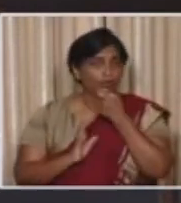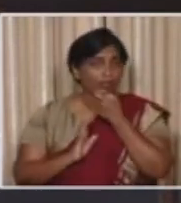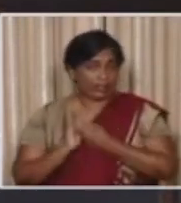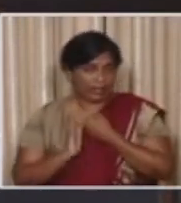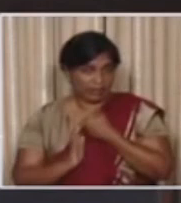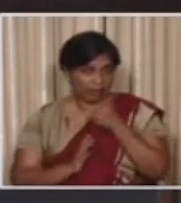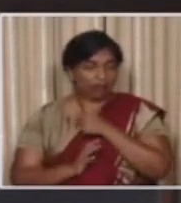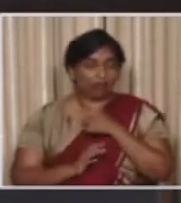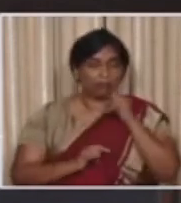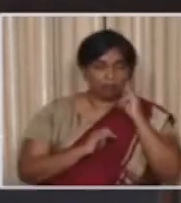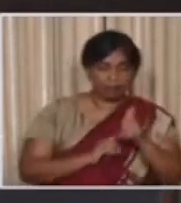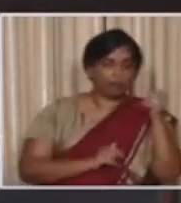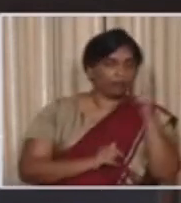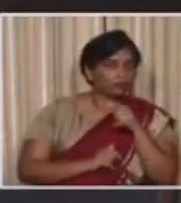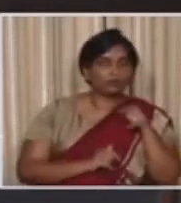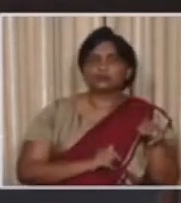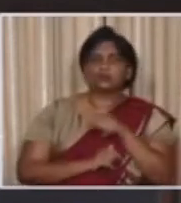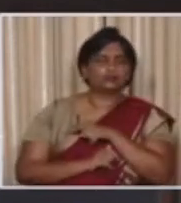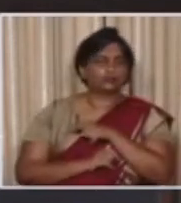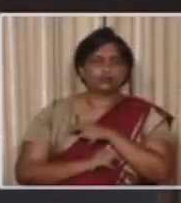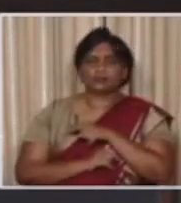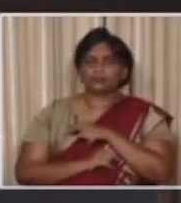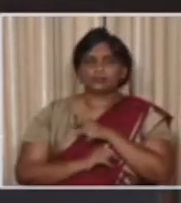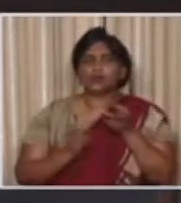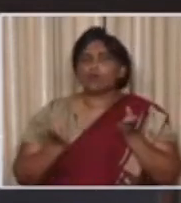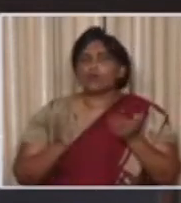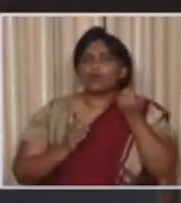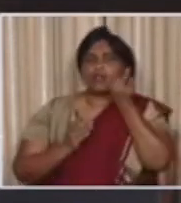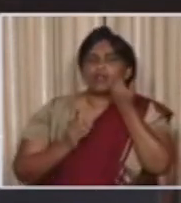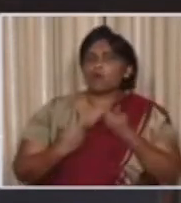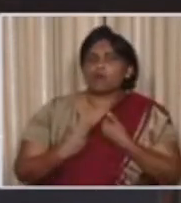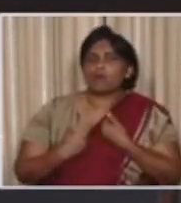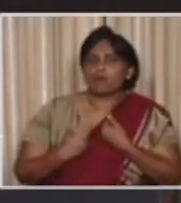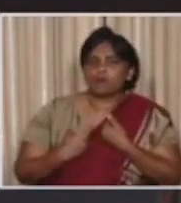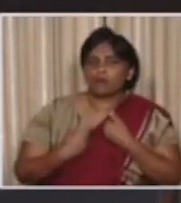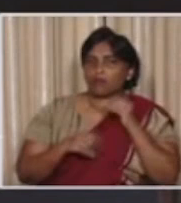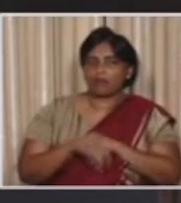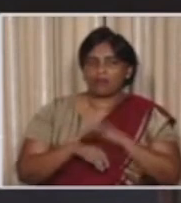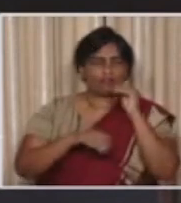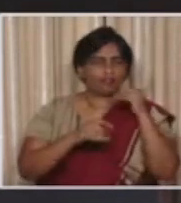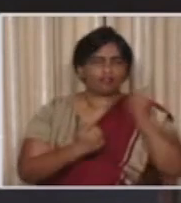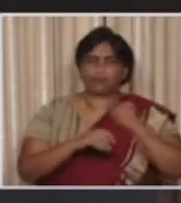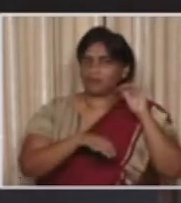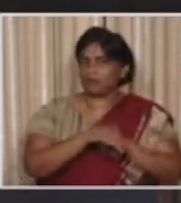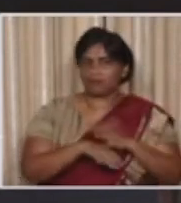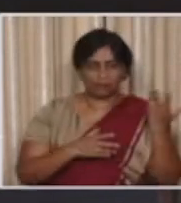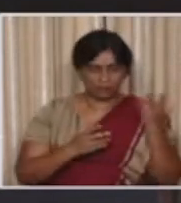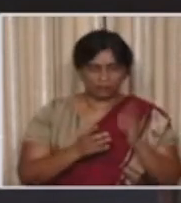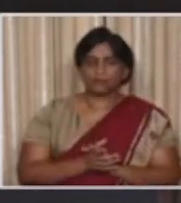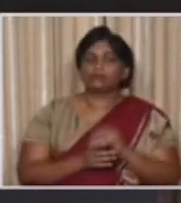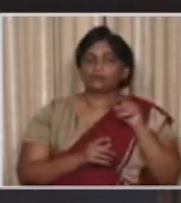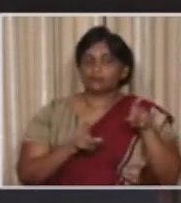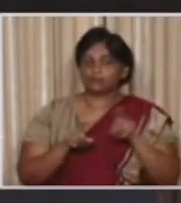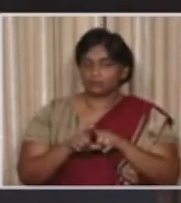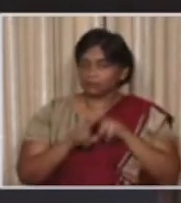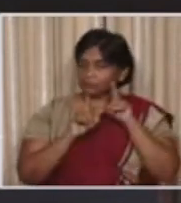නීති විරෝධී මත්පැන් කියන ඒ දෙකෙන් කොයි එකෙන්ද මේ අසනීප වෙලා තියෙන්නේ කියලා, ලෙඩ හැදිලා තියෙන්නේ කියලා. ඒ